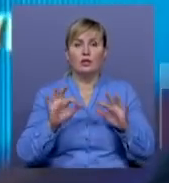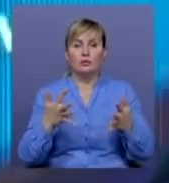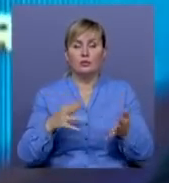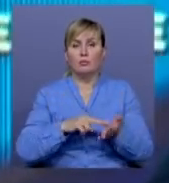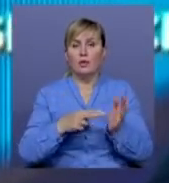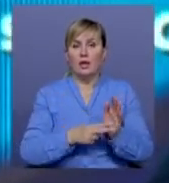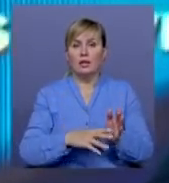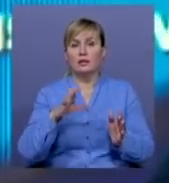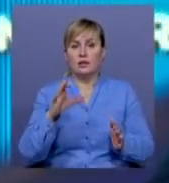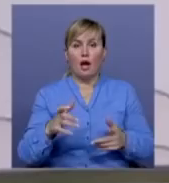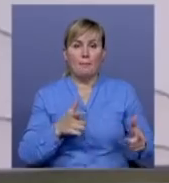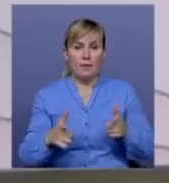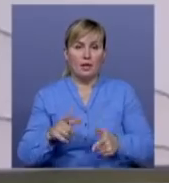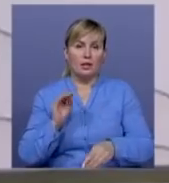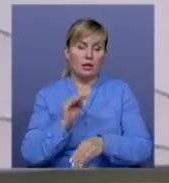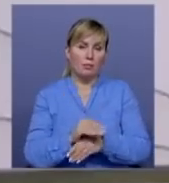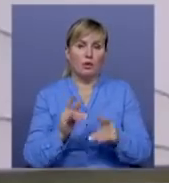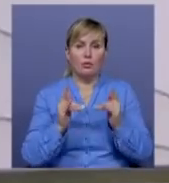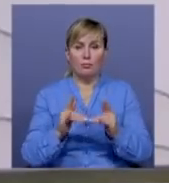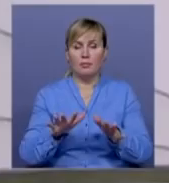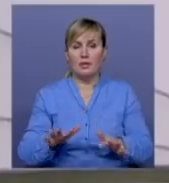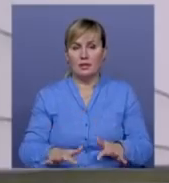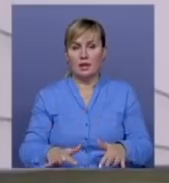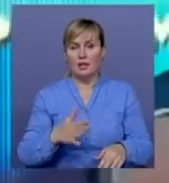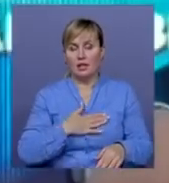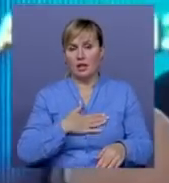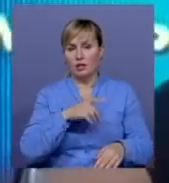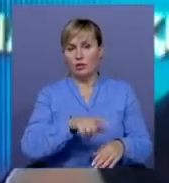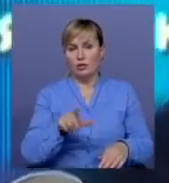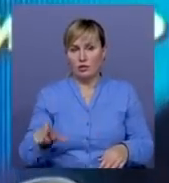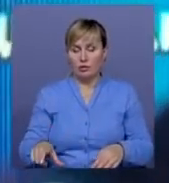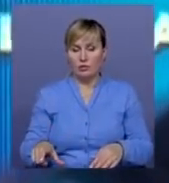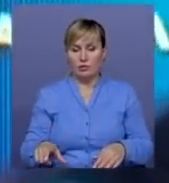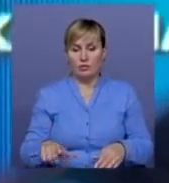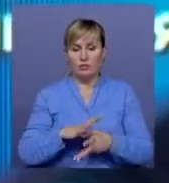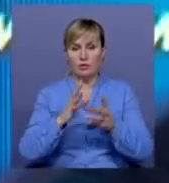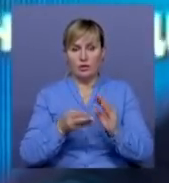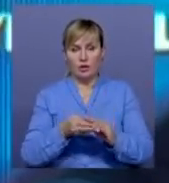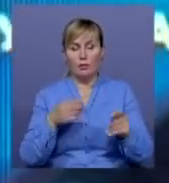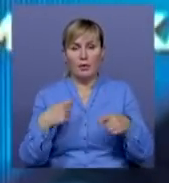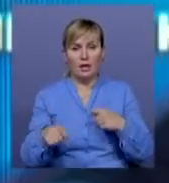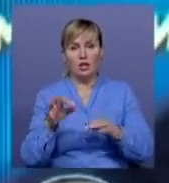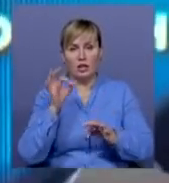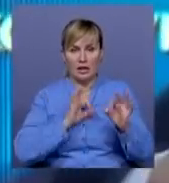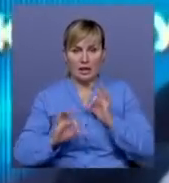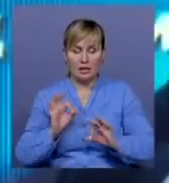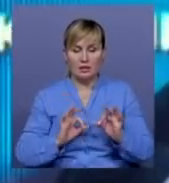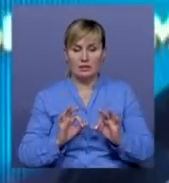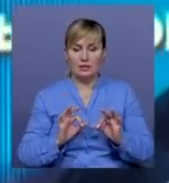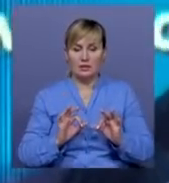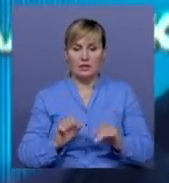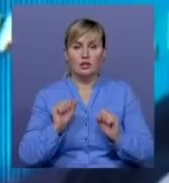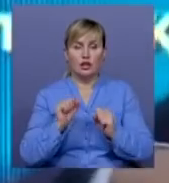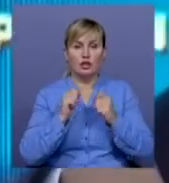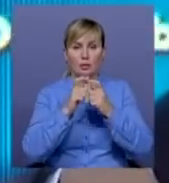С подготовлены дополнительные койки-места. Наших горожан беспокоит вопрос в целом продажи лекарств,